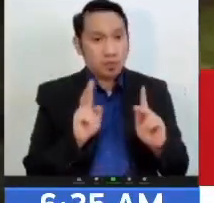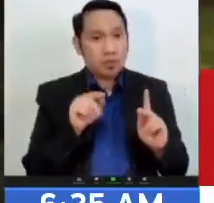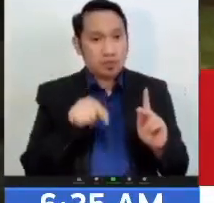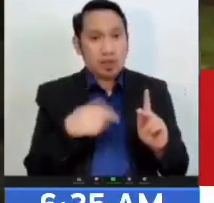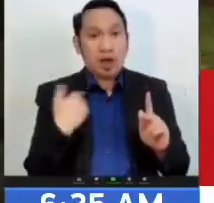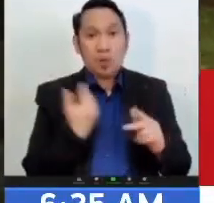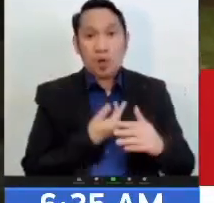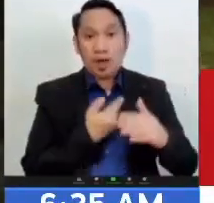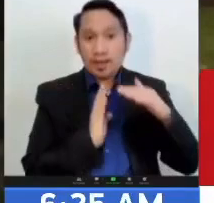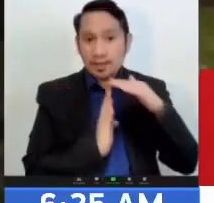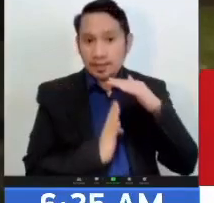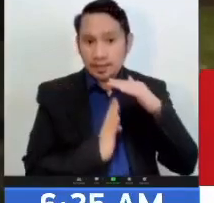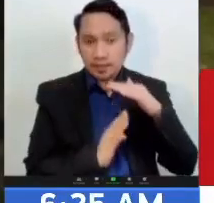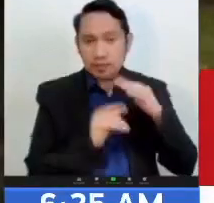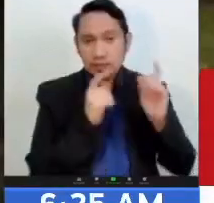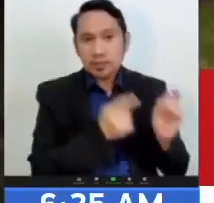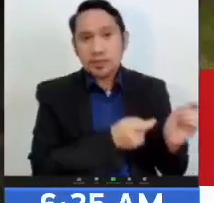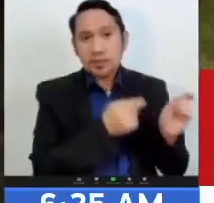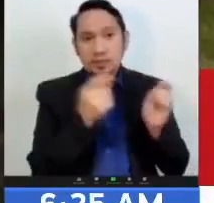nag-transfer sa ibang hotel.